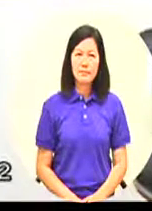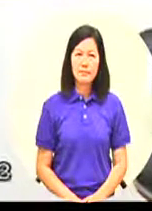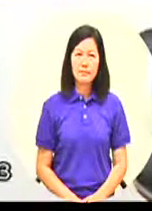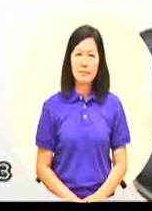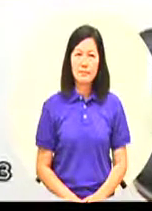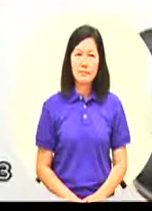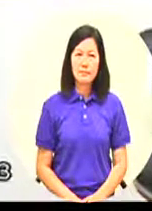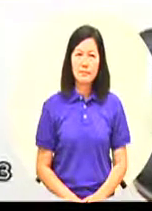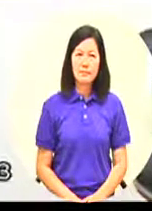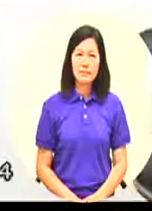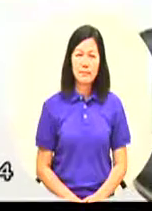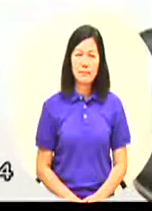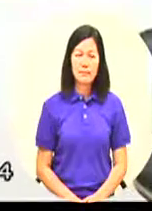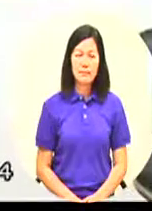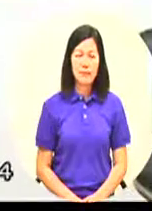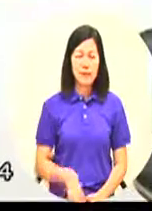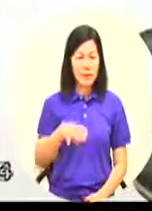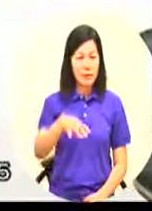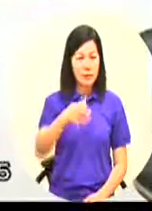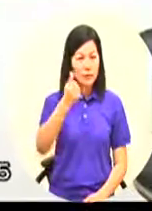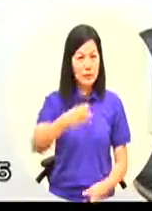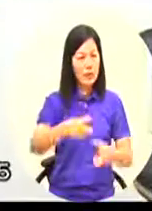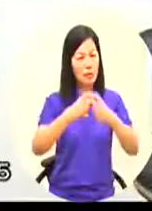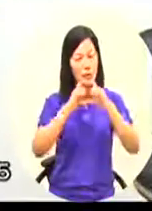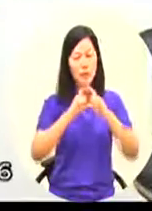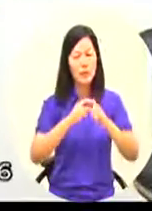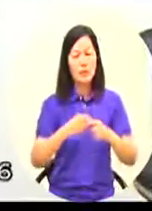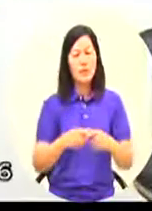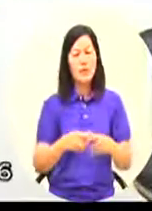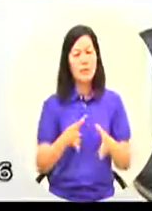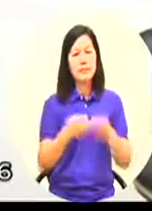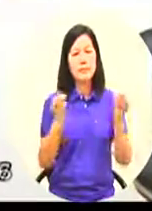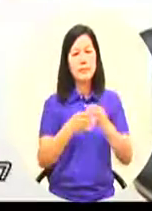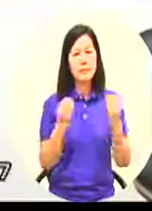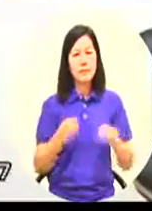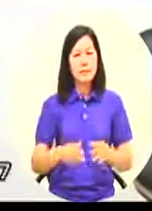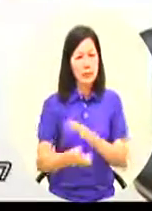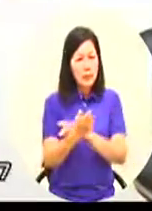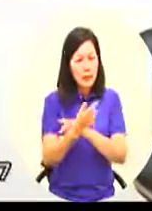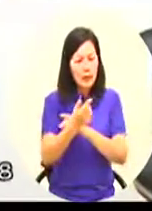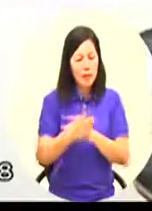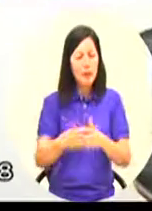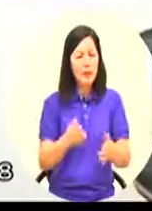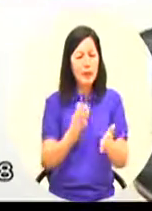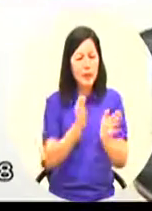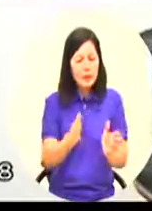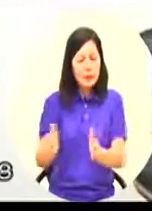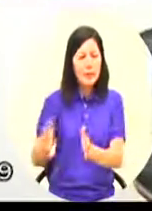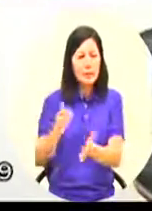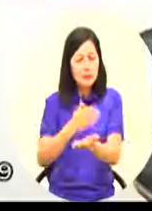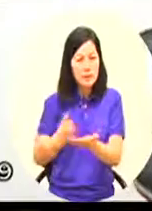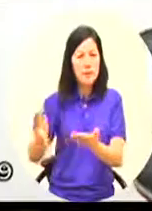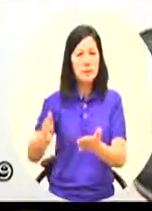其实我也不希望局长给我什么答复，赶快去看有没有什么方式可以处理这个问题哈。